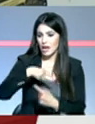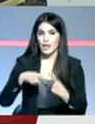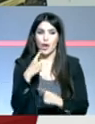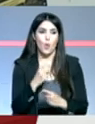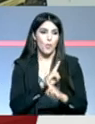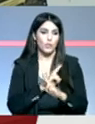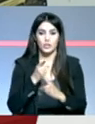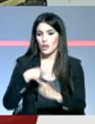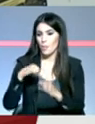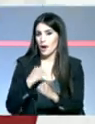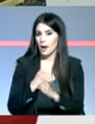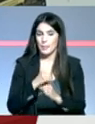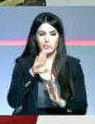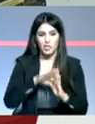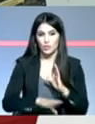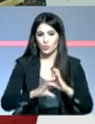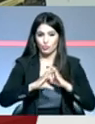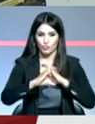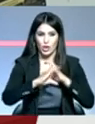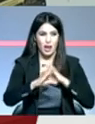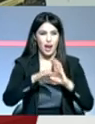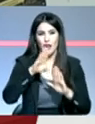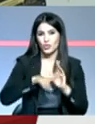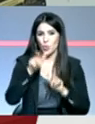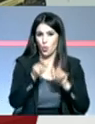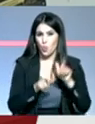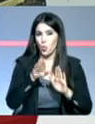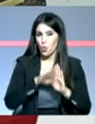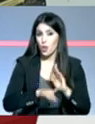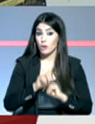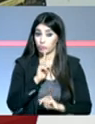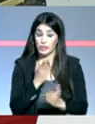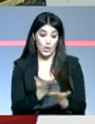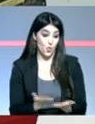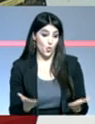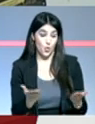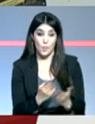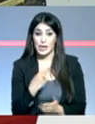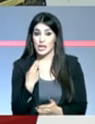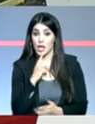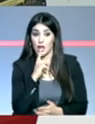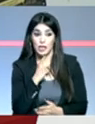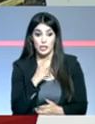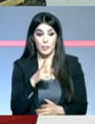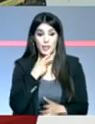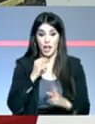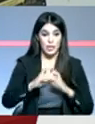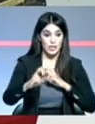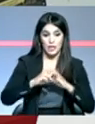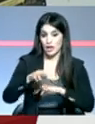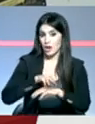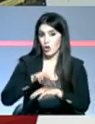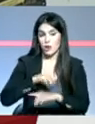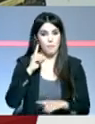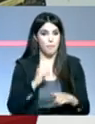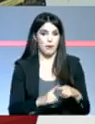بيوم باش نقصوا الاكتظاظ، واليوم ما يلزمش نخليه معناها التنقل ما بين